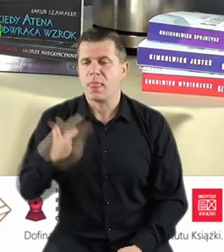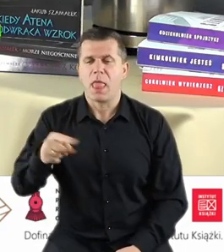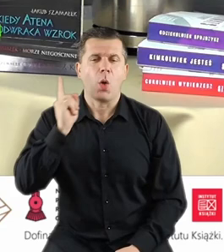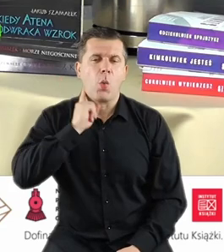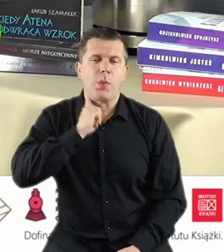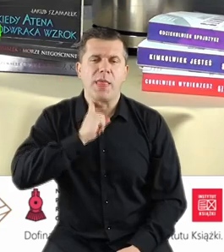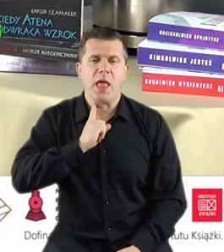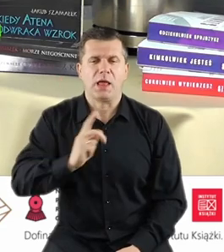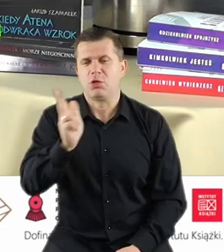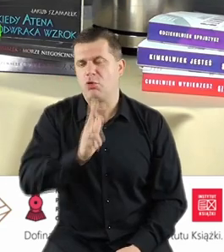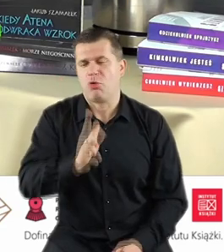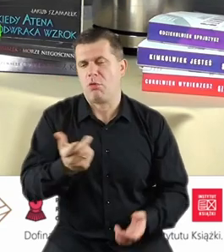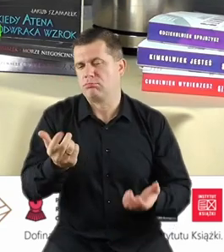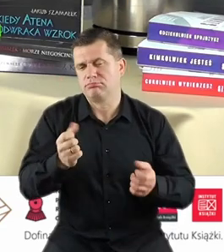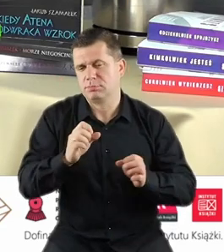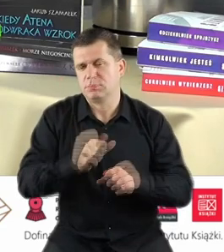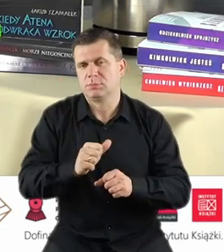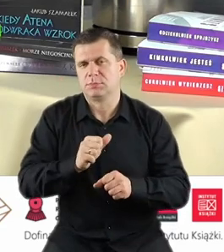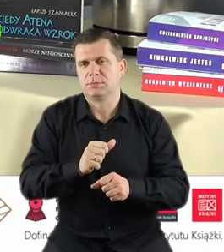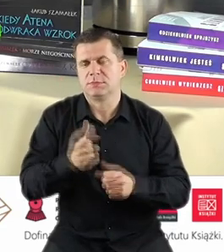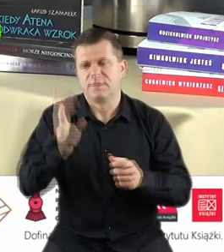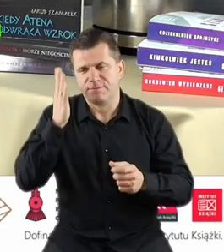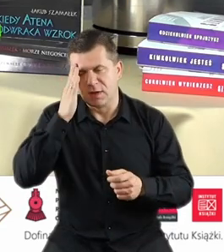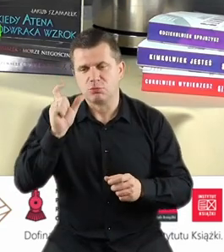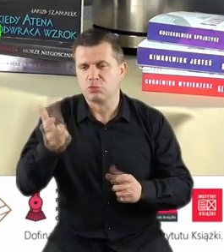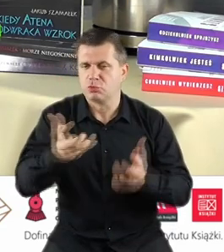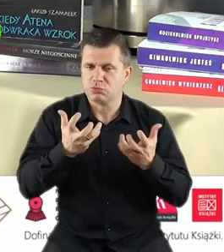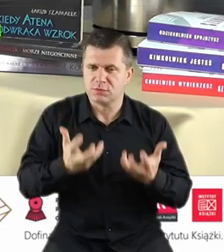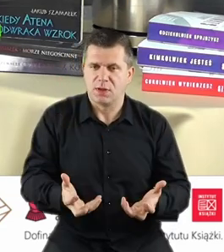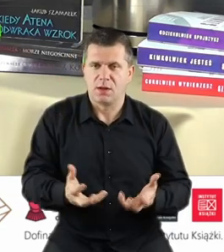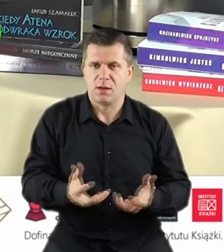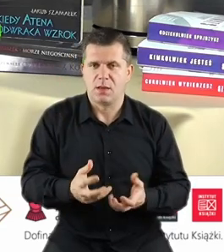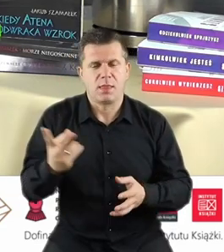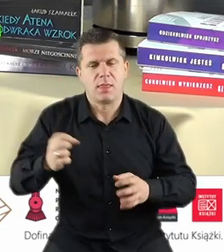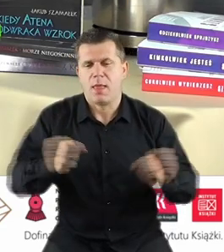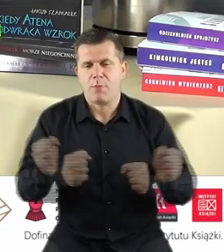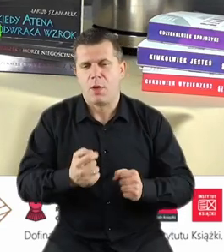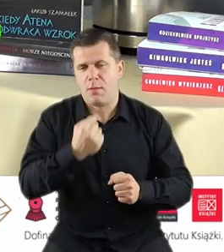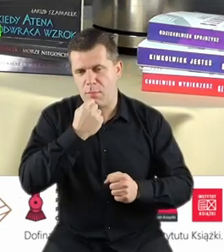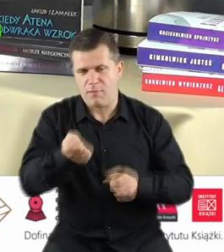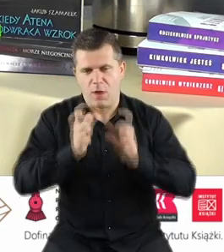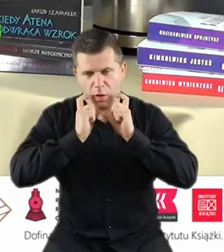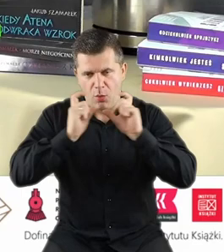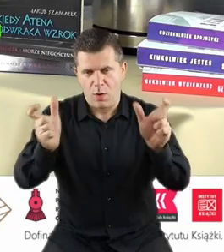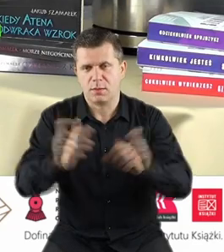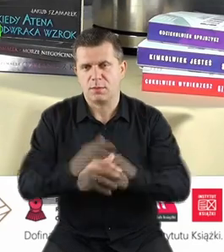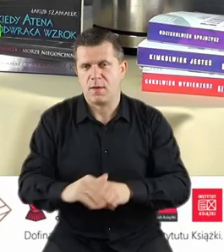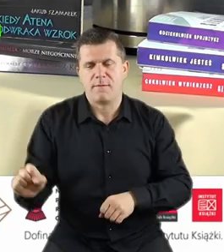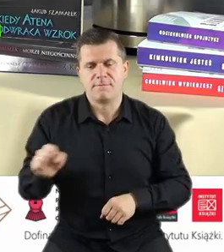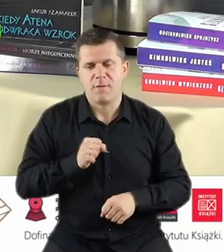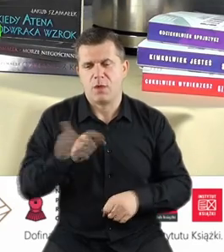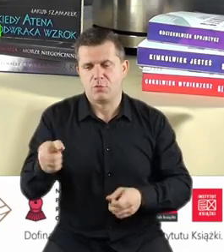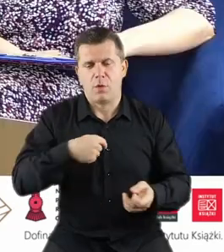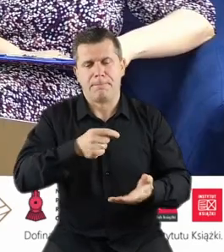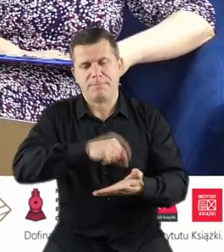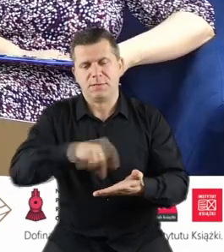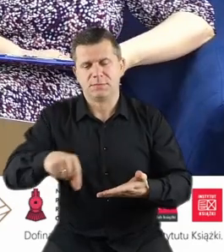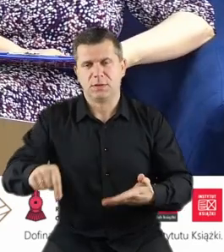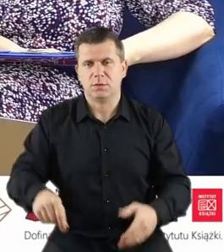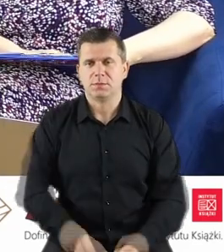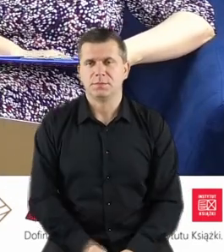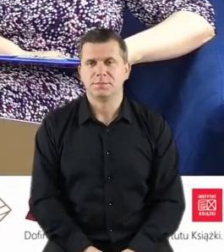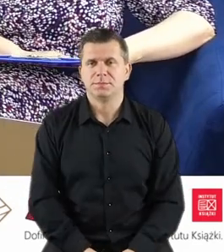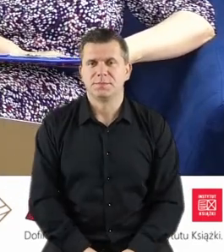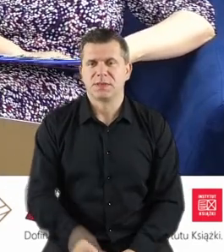nikim i wie, czego chce, nie boi się tego powiedzieć na głos. bardzo fajnie mi się opisało.